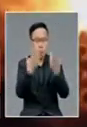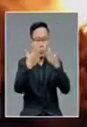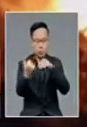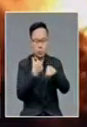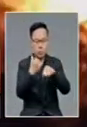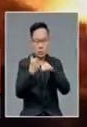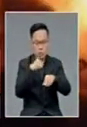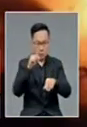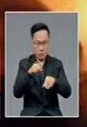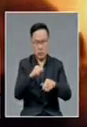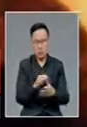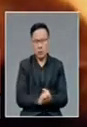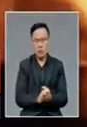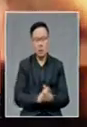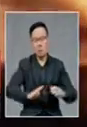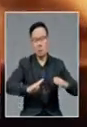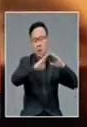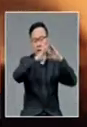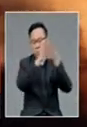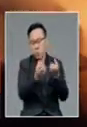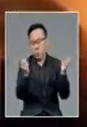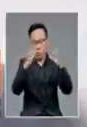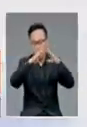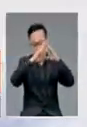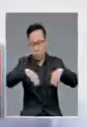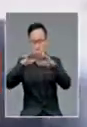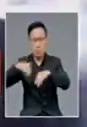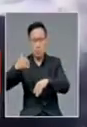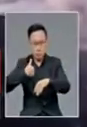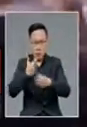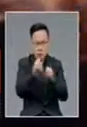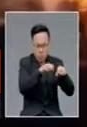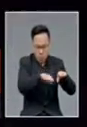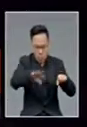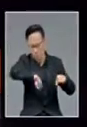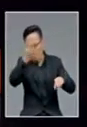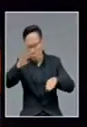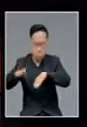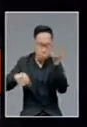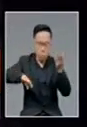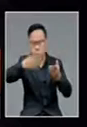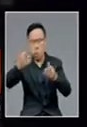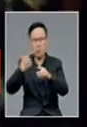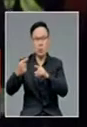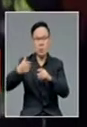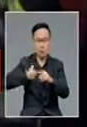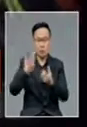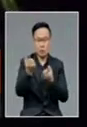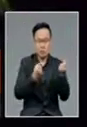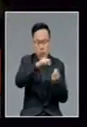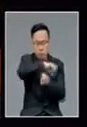ายหลักของจังหวัดอิดลิบอาคารหลายแห่งก็ได้รับความเสียหายพาหนะหลายคันพลิกคว่ำขณะที่รถพยาบาลแล้วก็